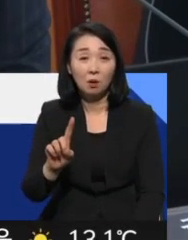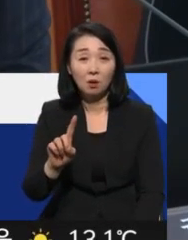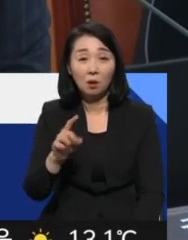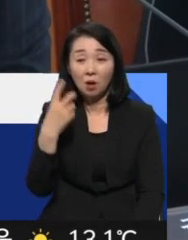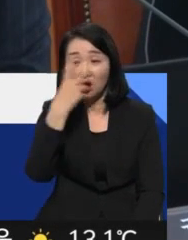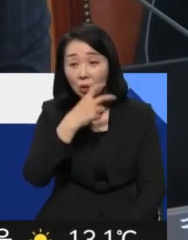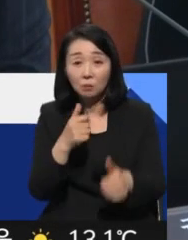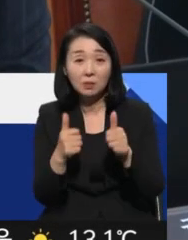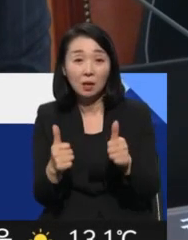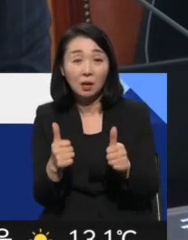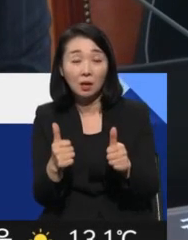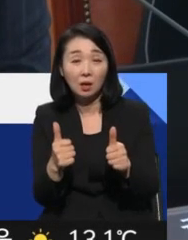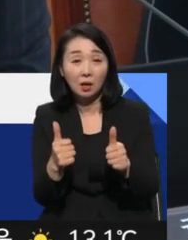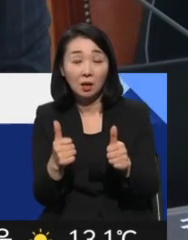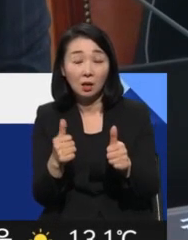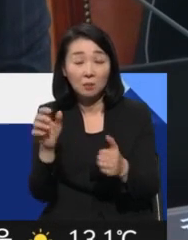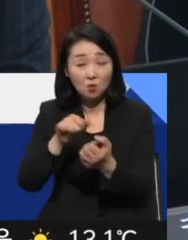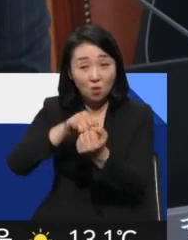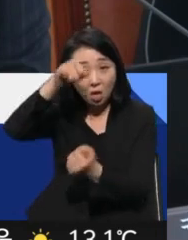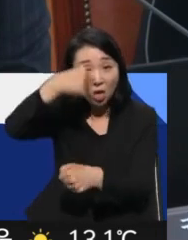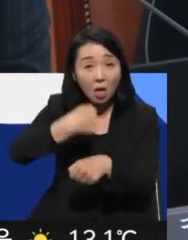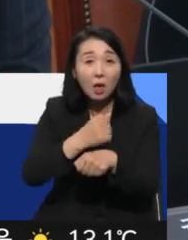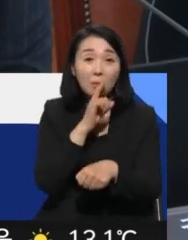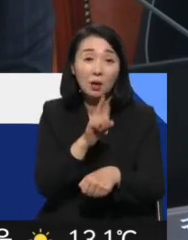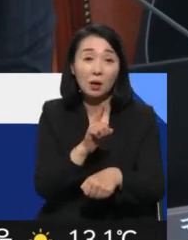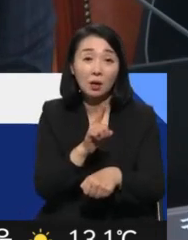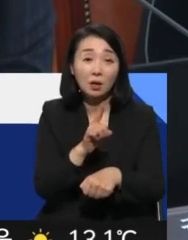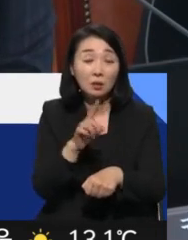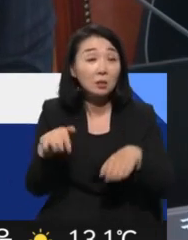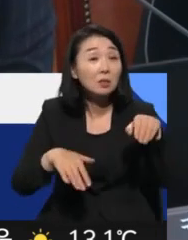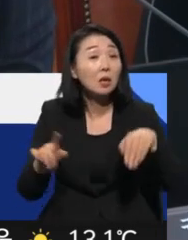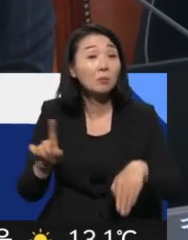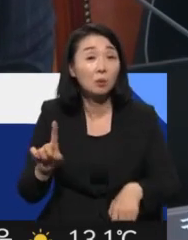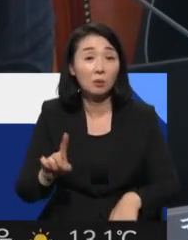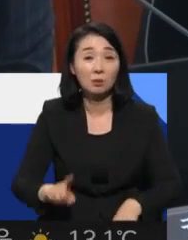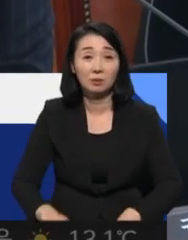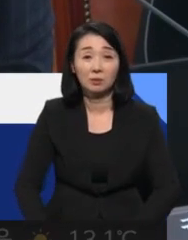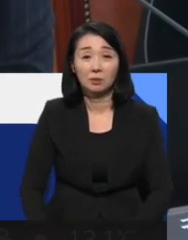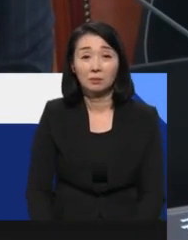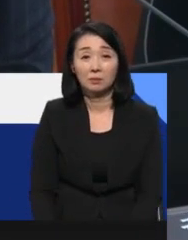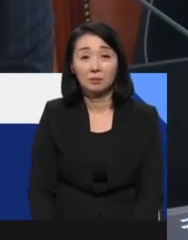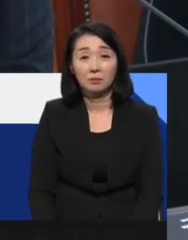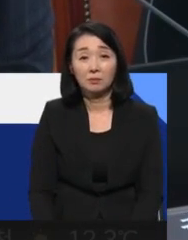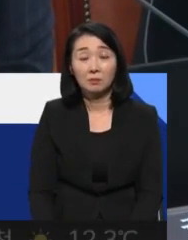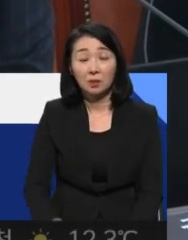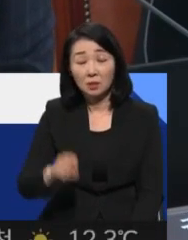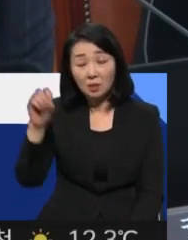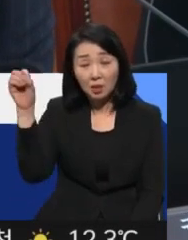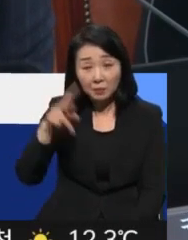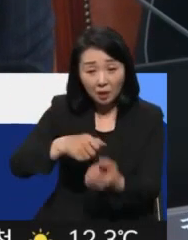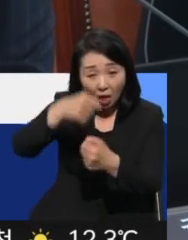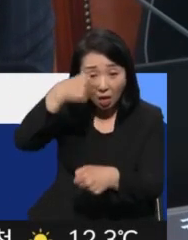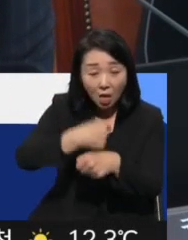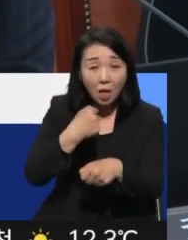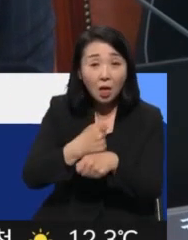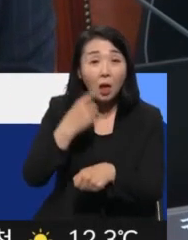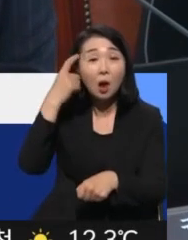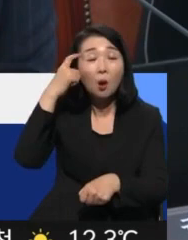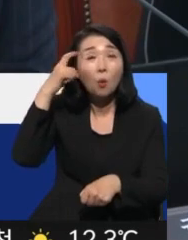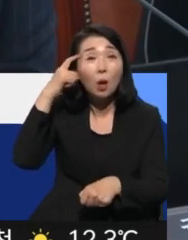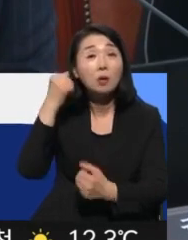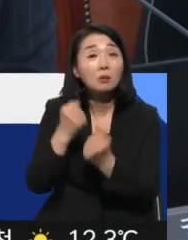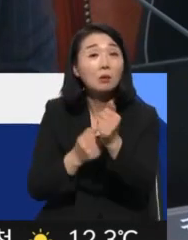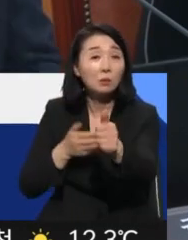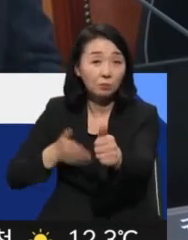검찰에서 구속영장을 발부하겠다라고 했습니다. 그 차이가 어떻게 만들어진 건지, 어떻게 갑작스럽게 이런 변화가 있을 수 있는지에 대한